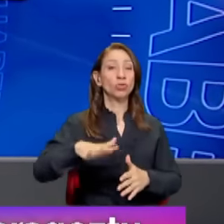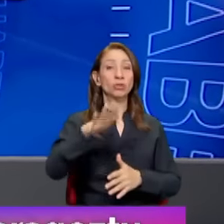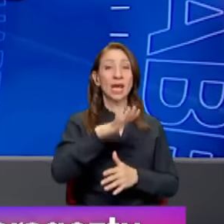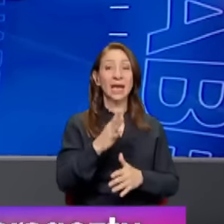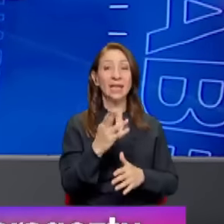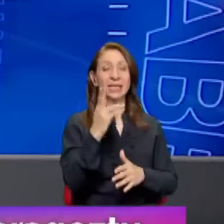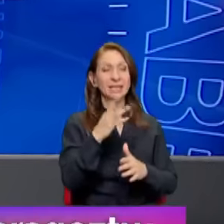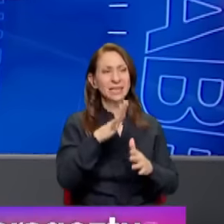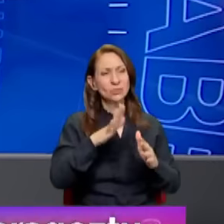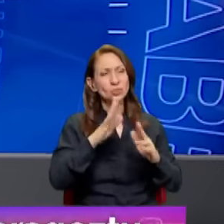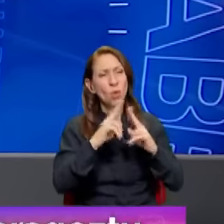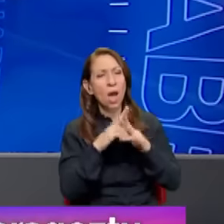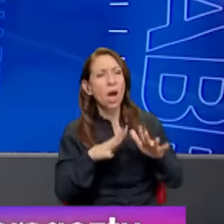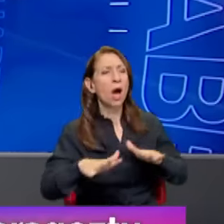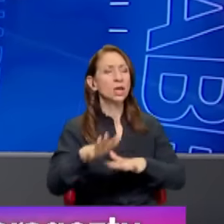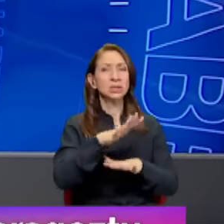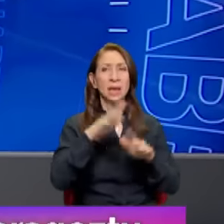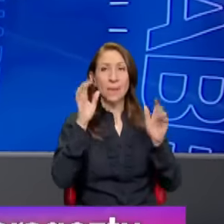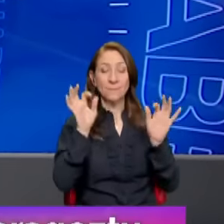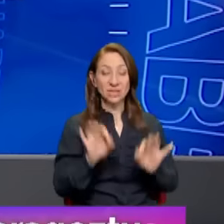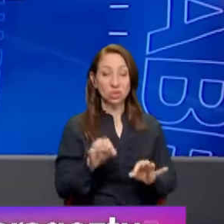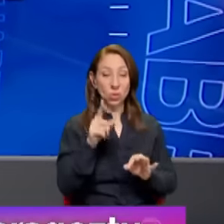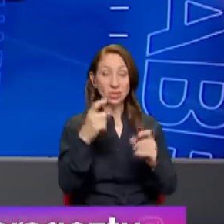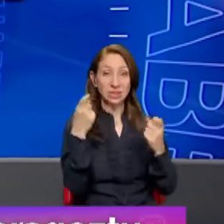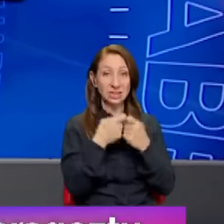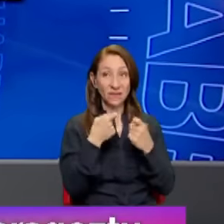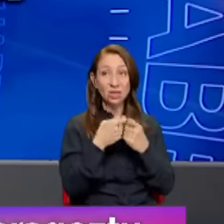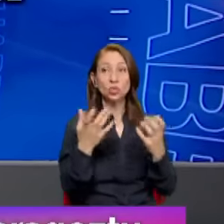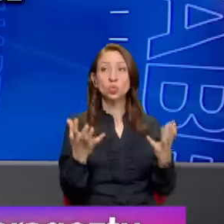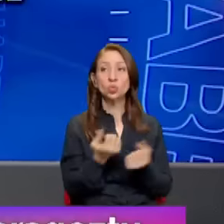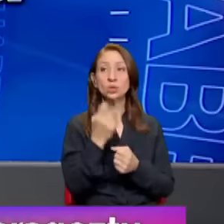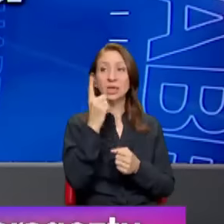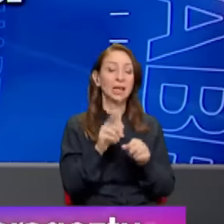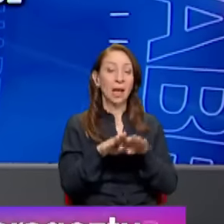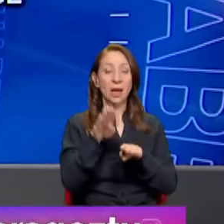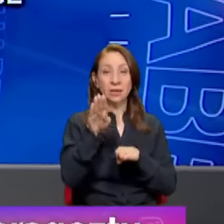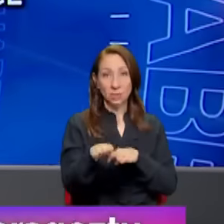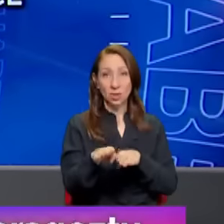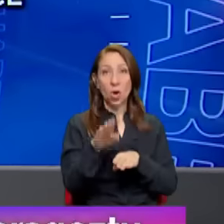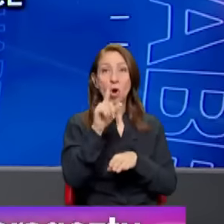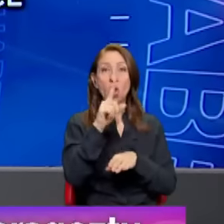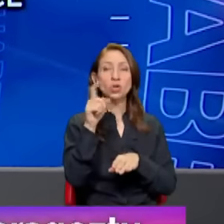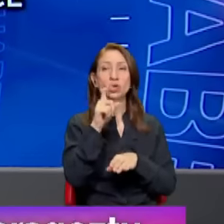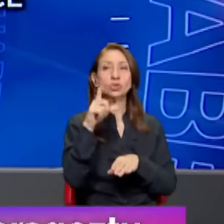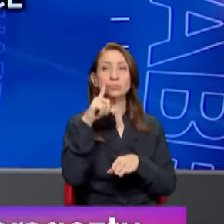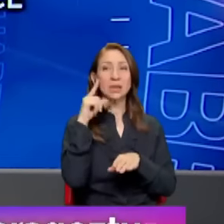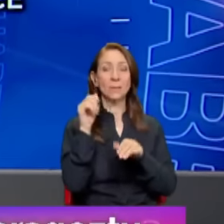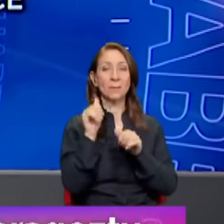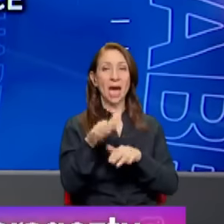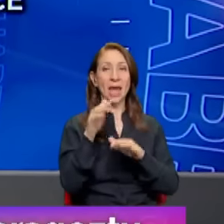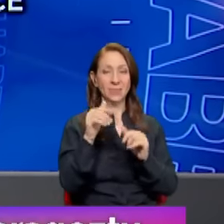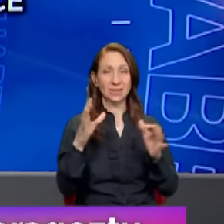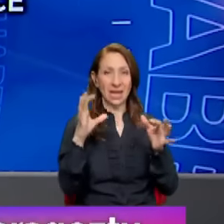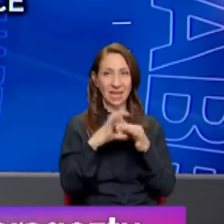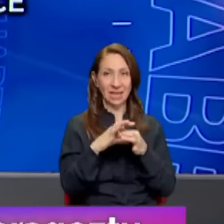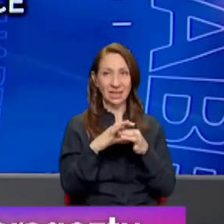yedi düvele karşı açılan başlatılan o savaş ve kurtuluşun ilk adımıyla